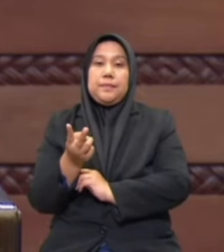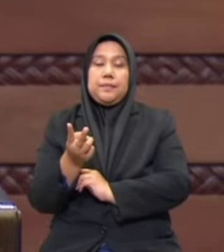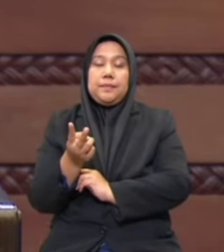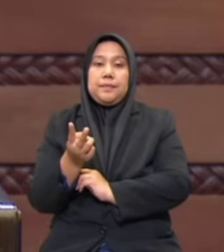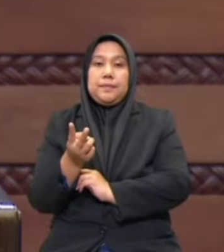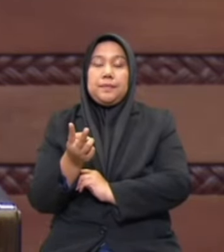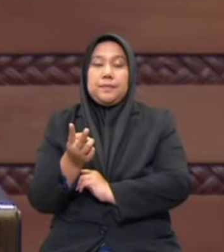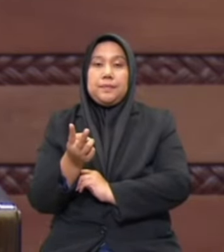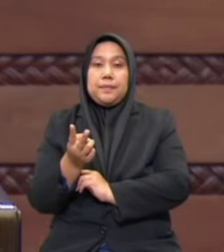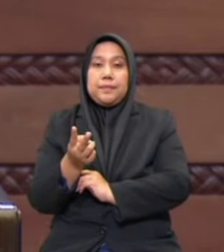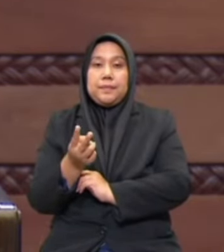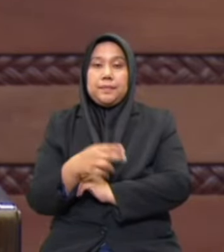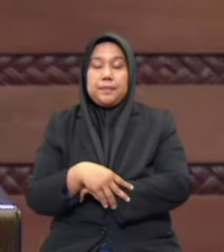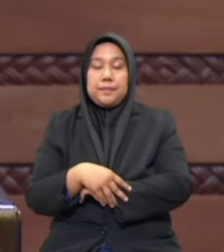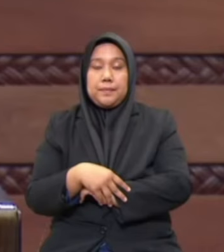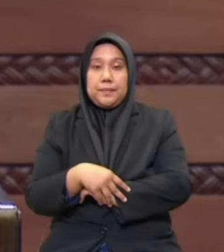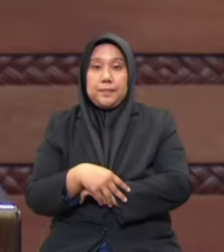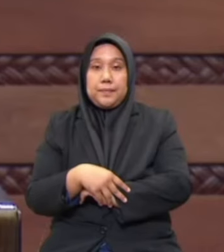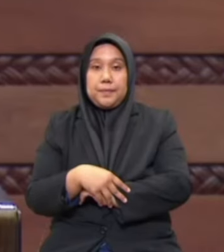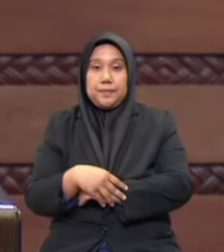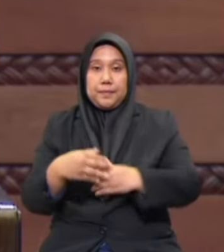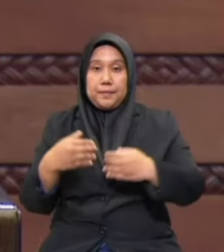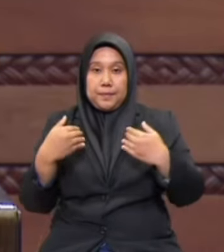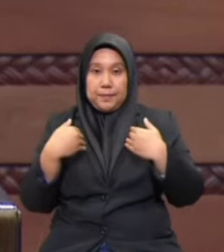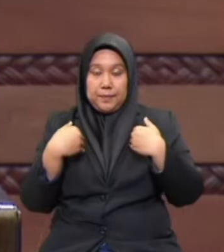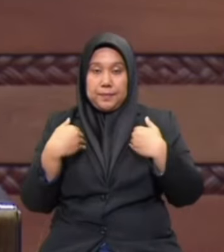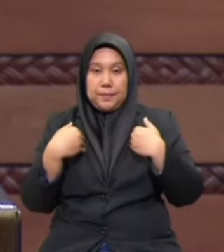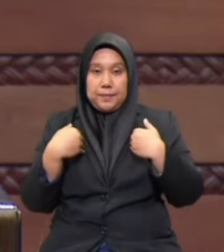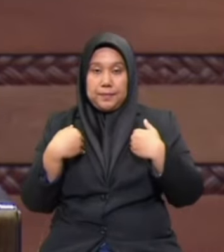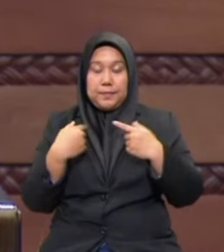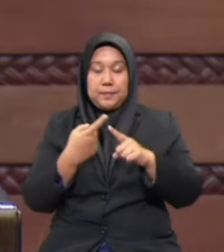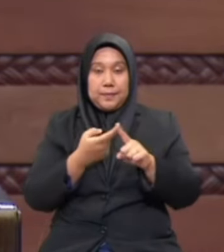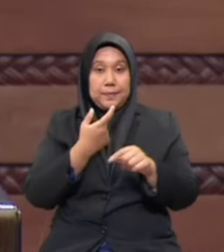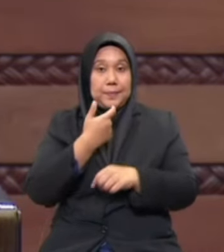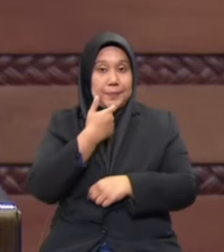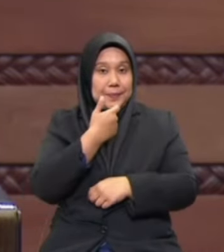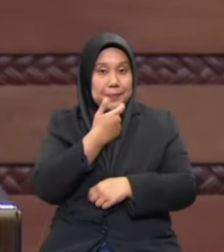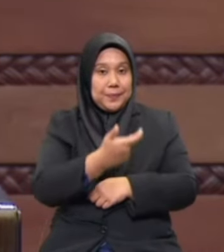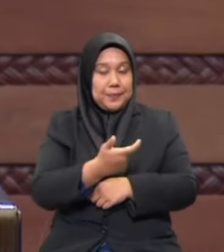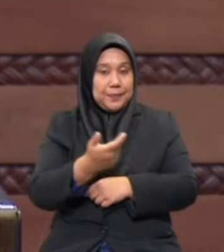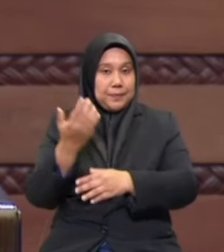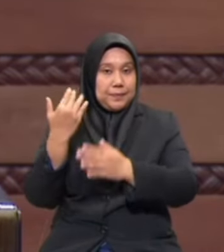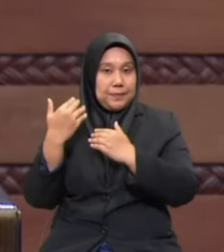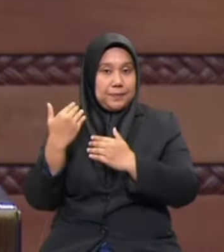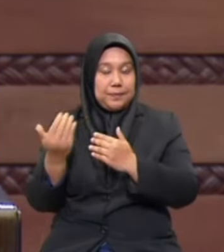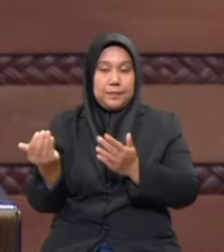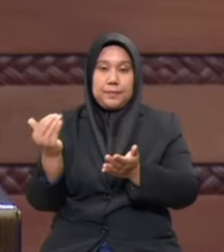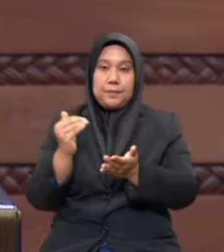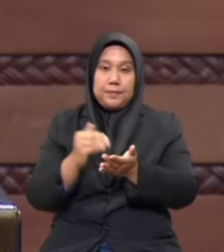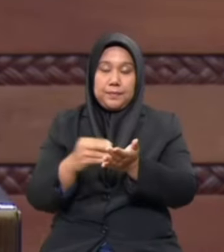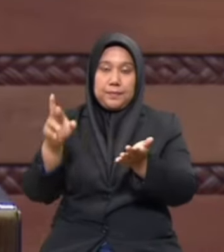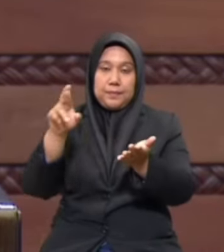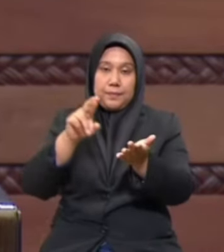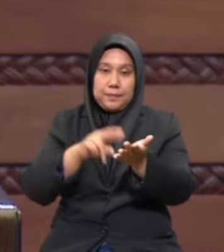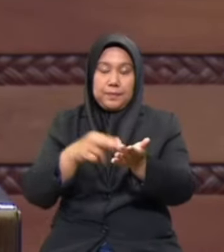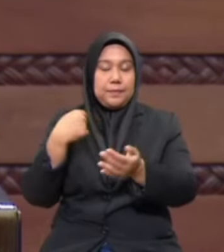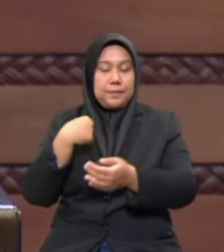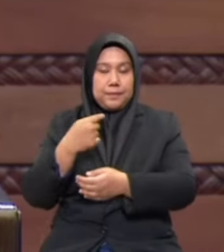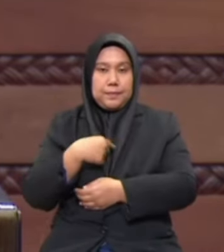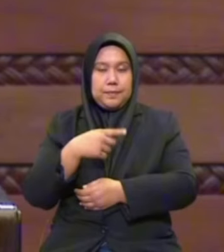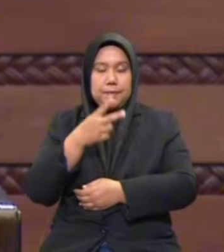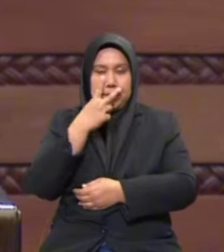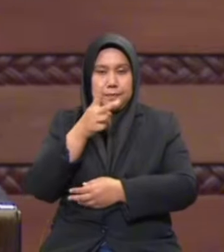ataupun ada punya Een daripada lama memang ada kita pantahahasa